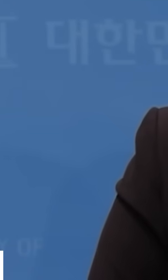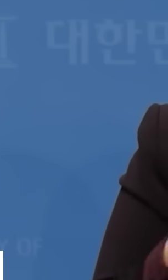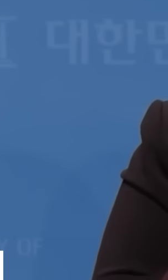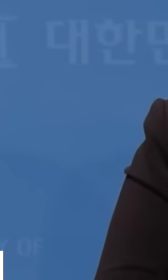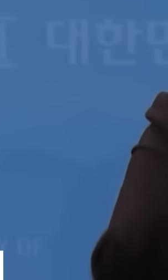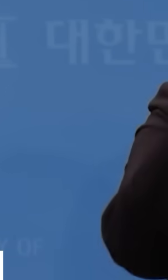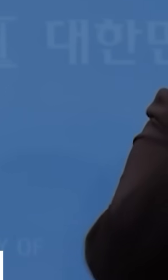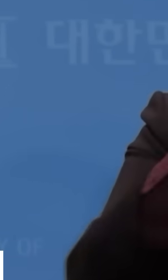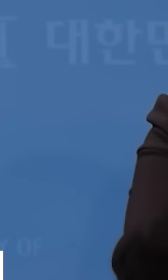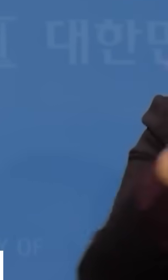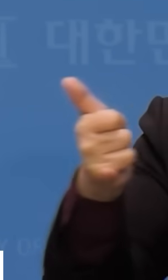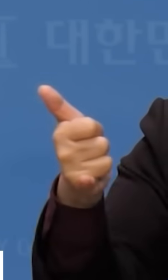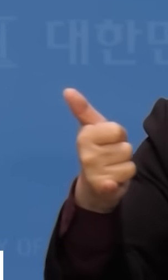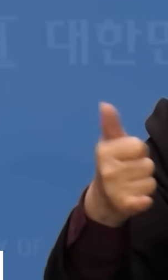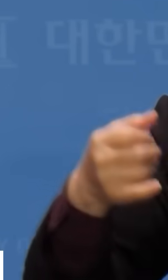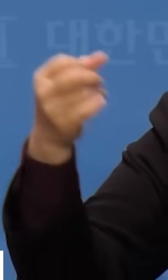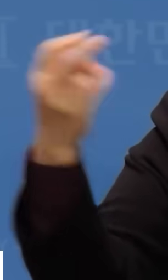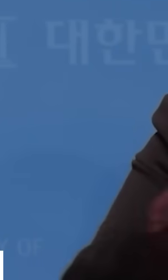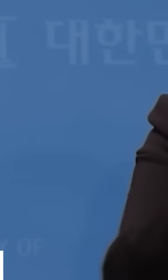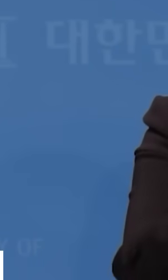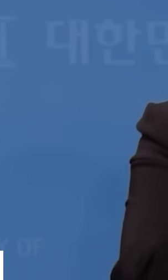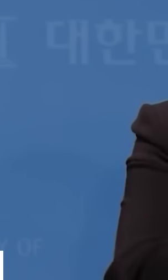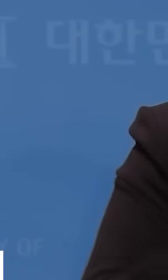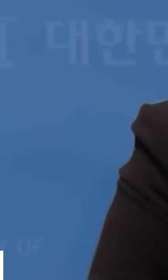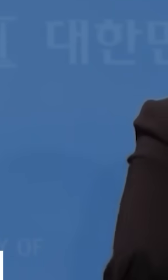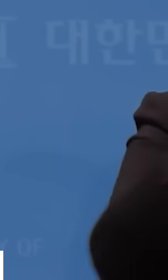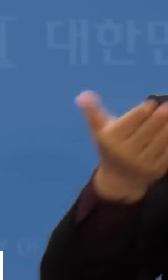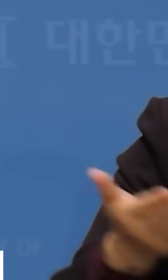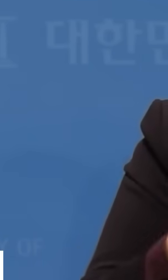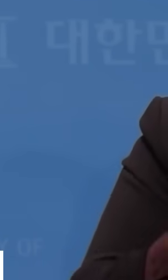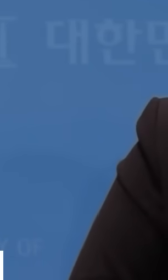존경하는 국민 그리고 당원 여러분,